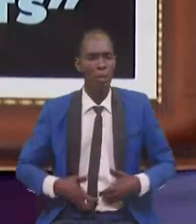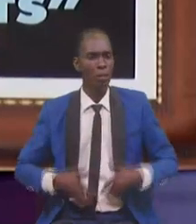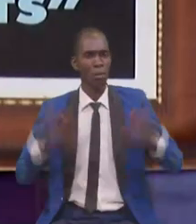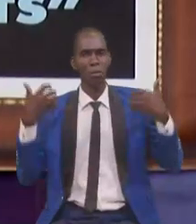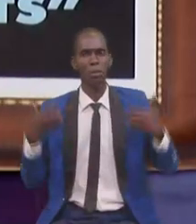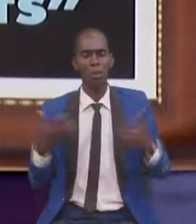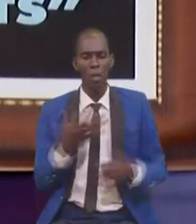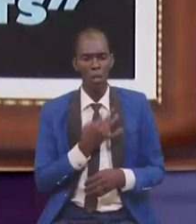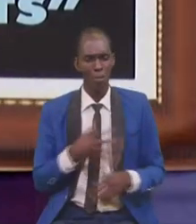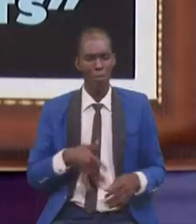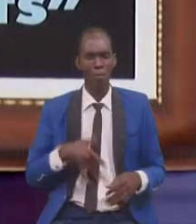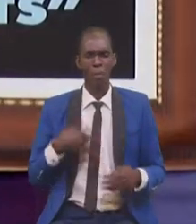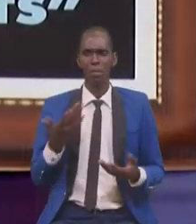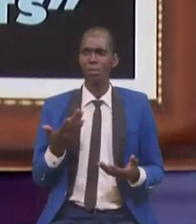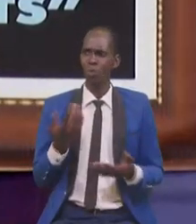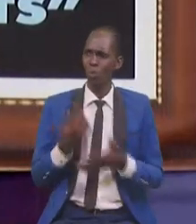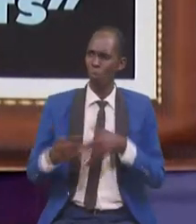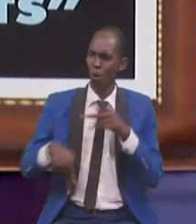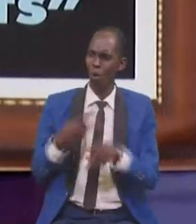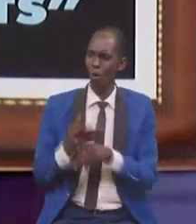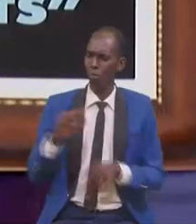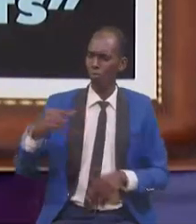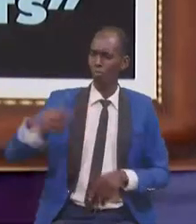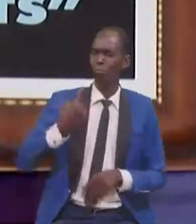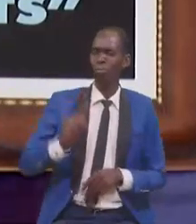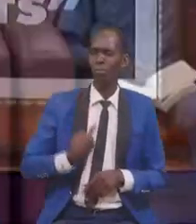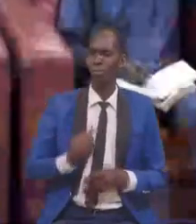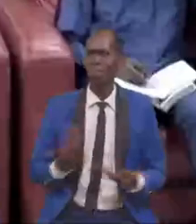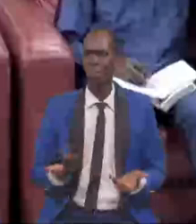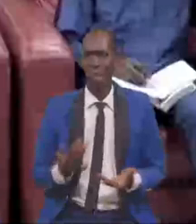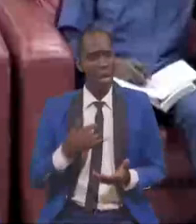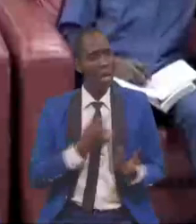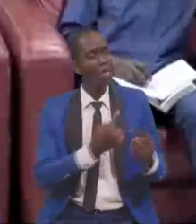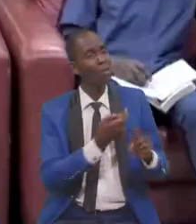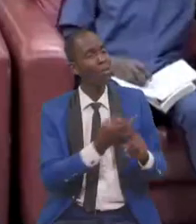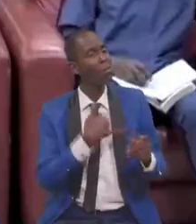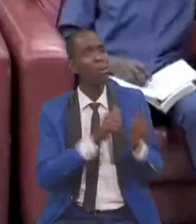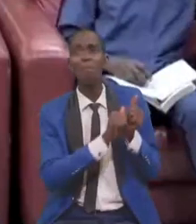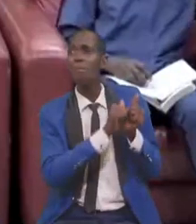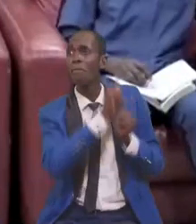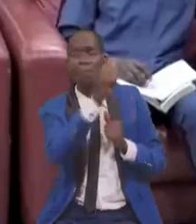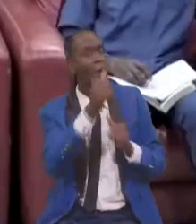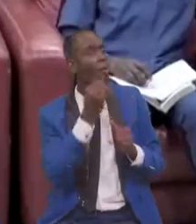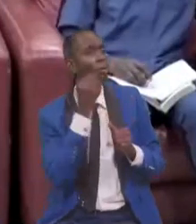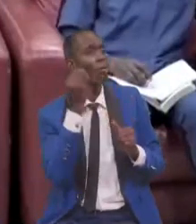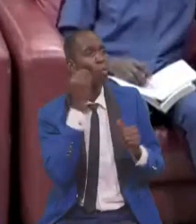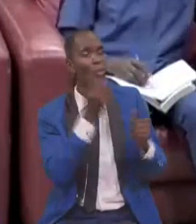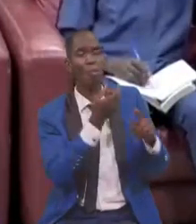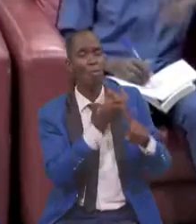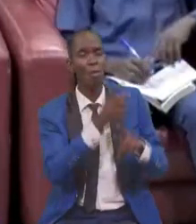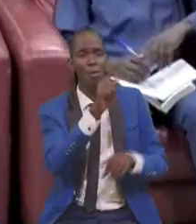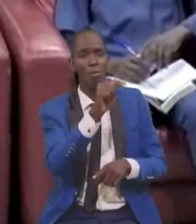fâchent facilement. Ils se disent, « Mais quelle est cette bêtise-là ? Moi, je venais